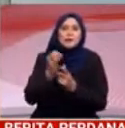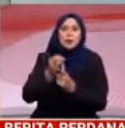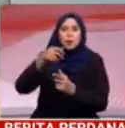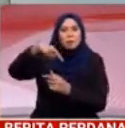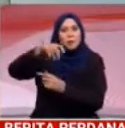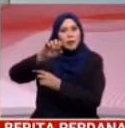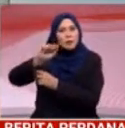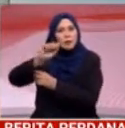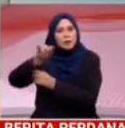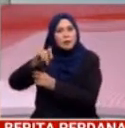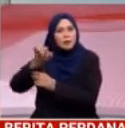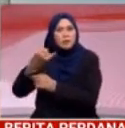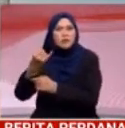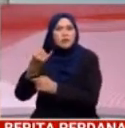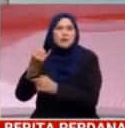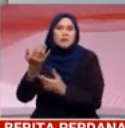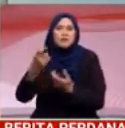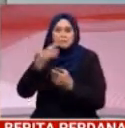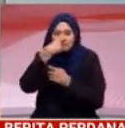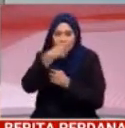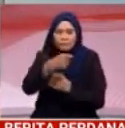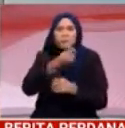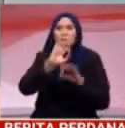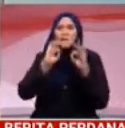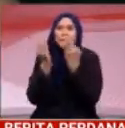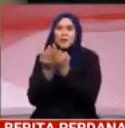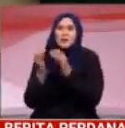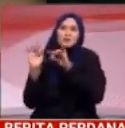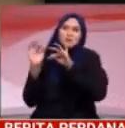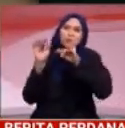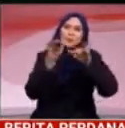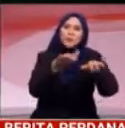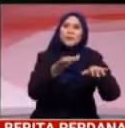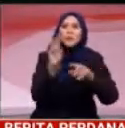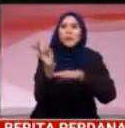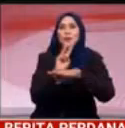tertentu untuk menarik seisi keluarga untuk ke pawagam.